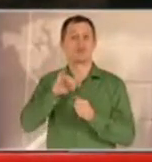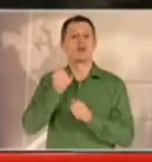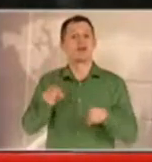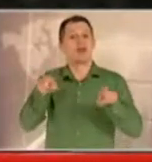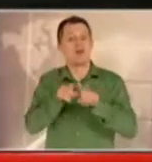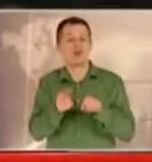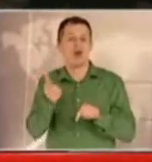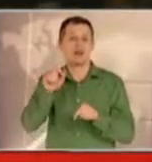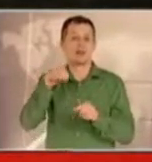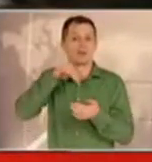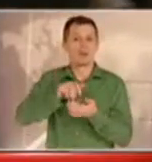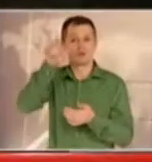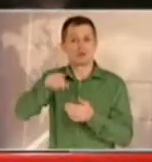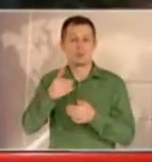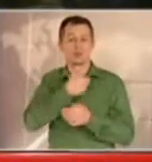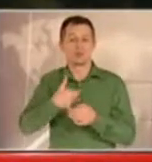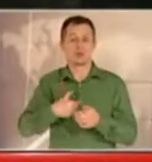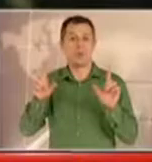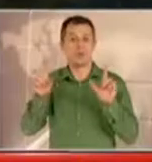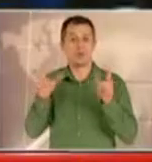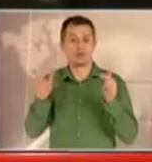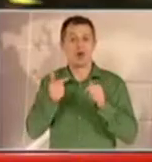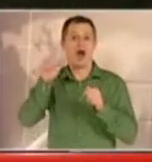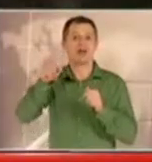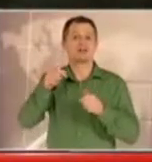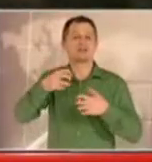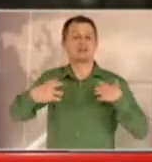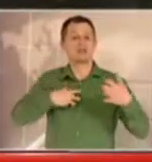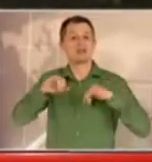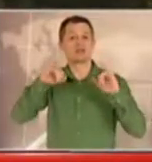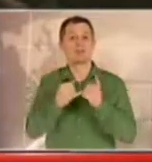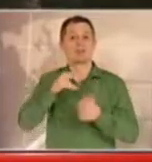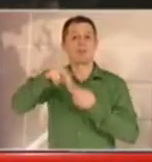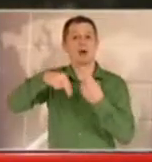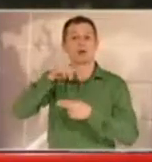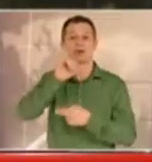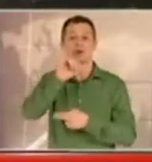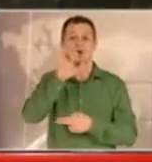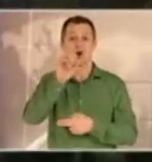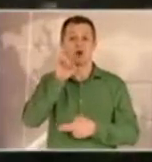și alte mii de bucureșteni, pentru că un alt spectacol a avut loc în parcul Iore din capitală.